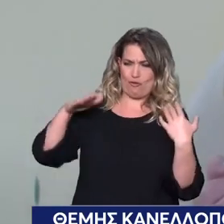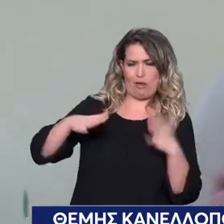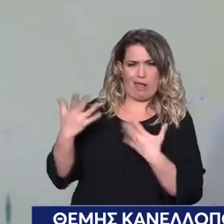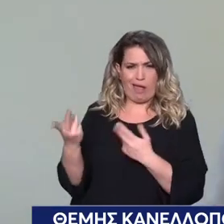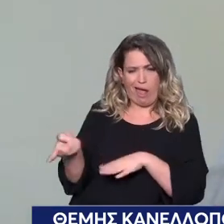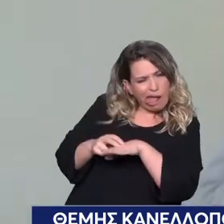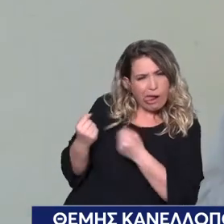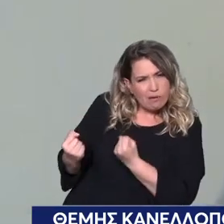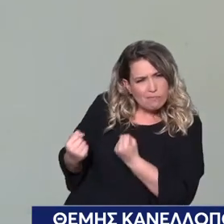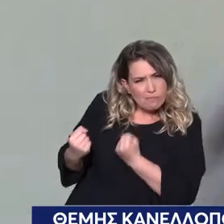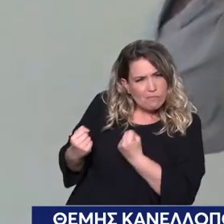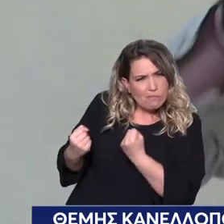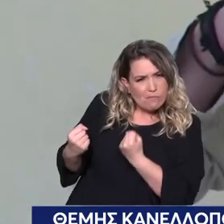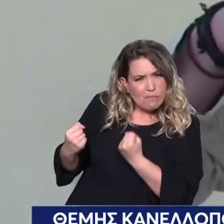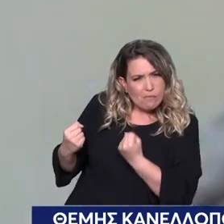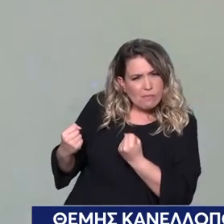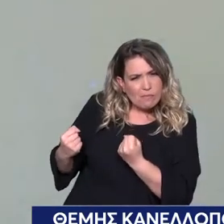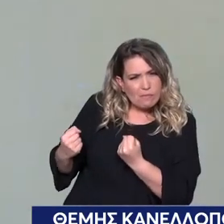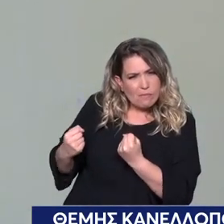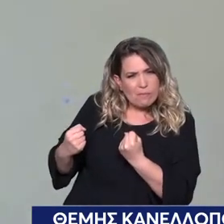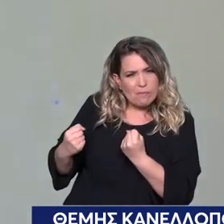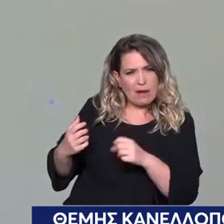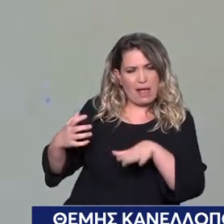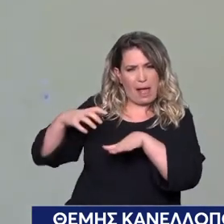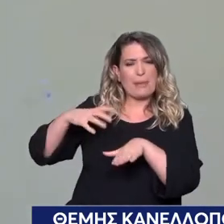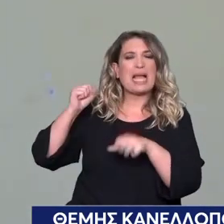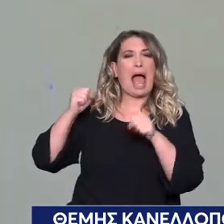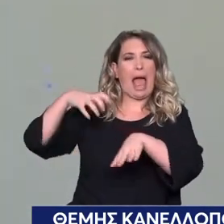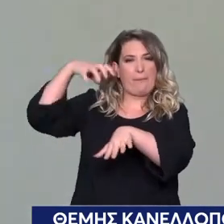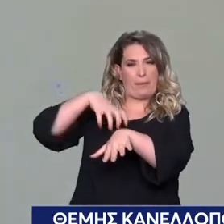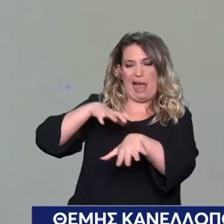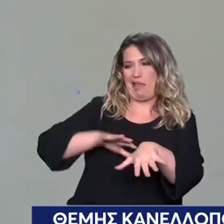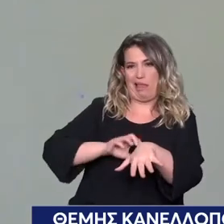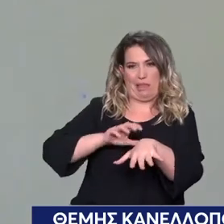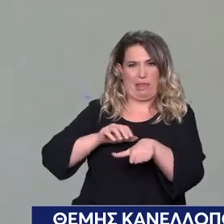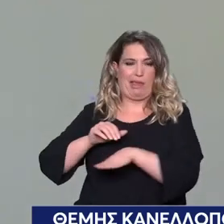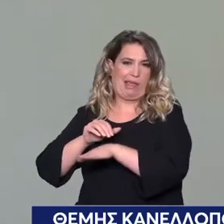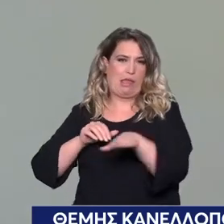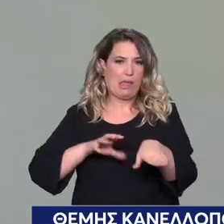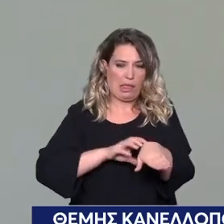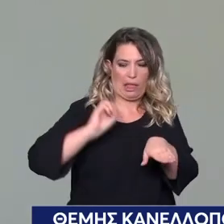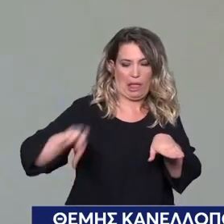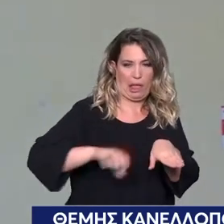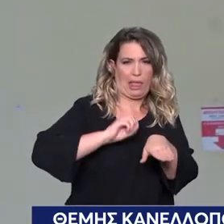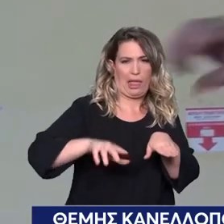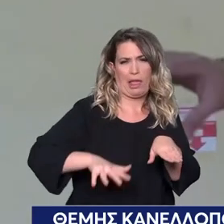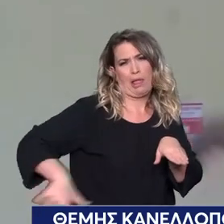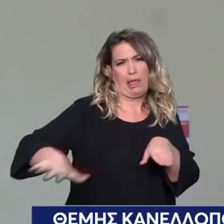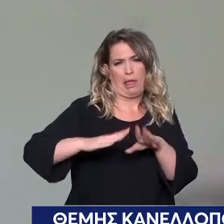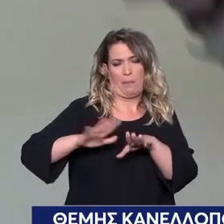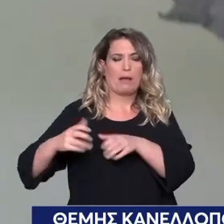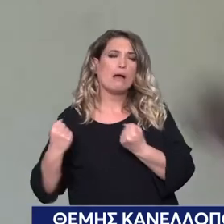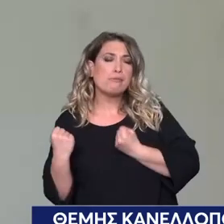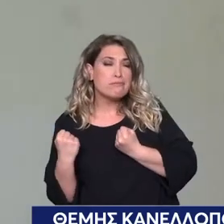Πώς όμως φτάνουν στο χώρο αυτό? Το φορτηγάκι είχε πάνω έπιπλα. Τα αφήνουν τα έπιπλα στον χώρο τους, γιατί είχαν και την ανακαίνιση προφανώς του σπιτιού τους. Έρχονται